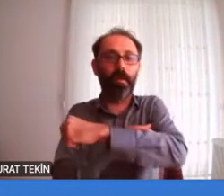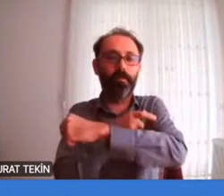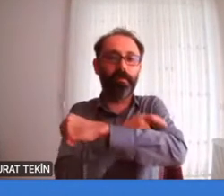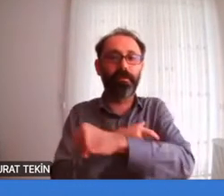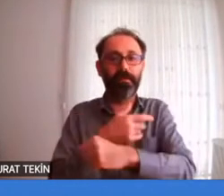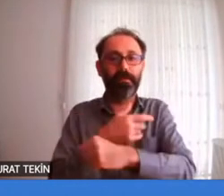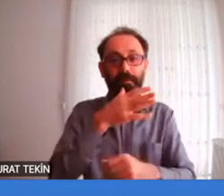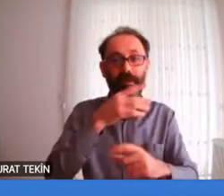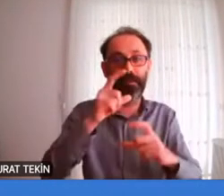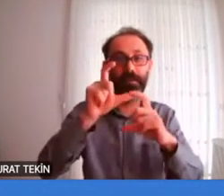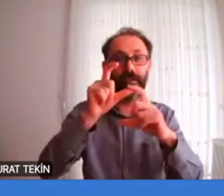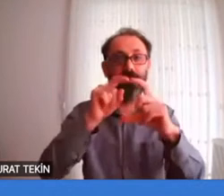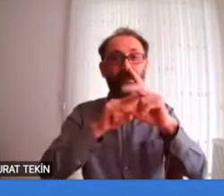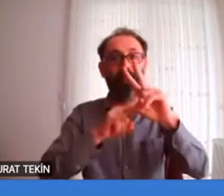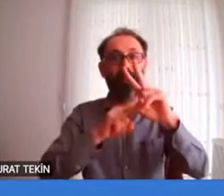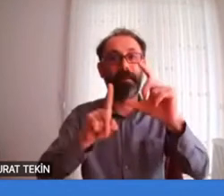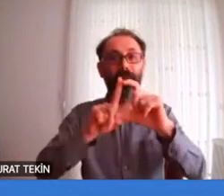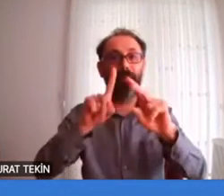Sevda.